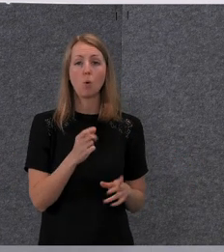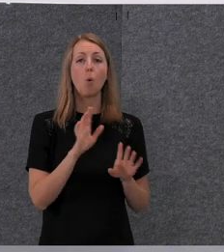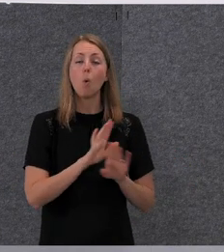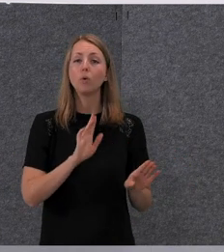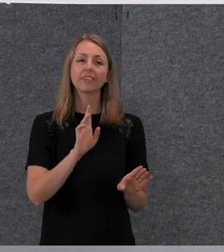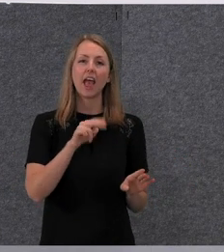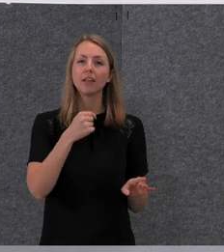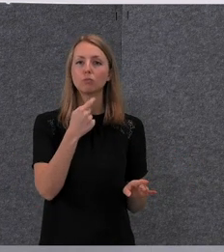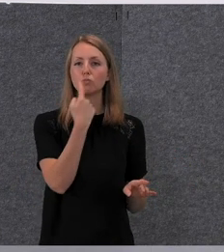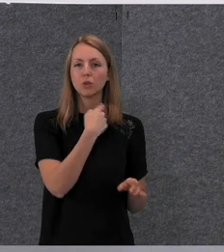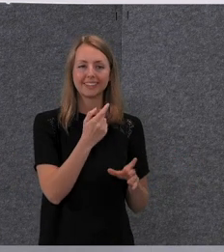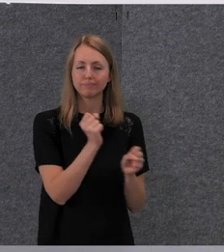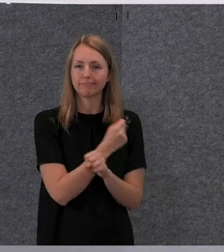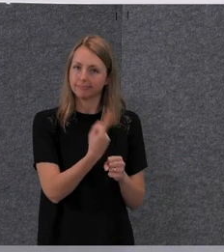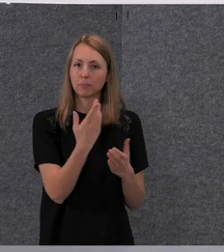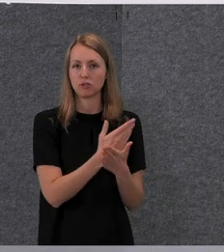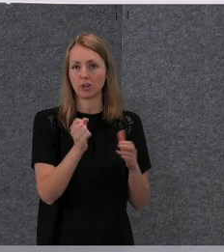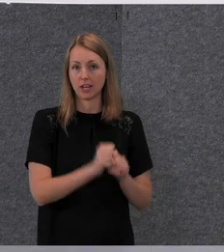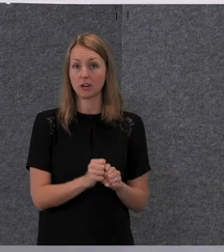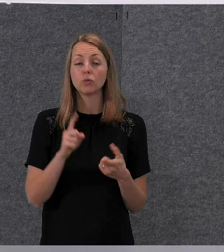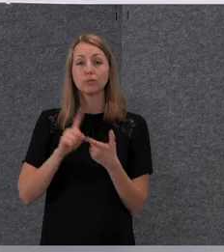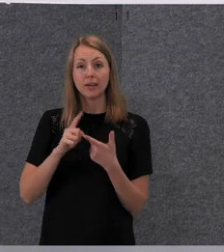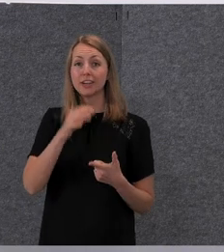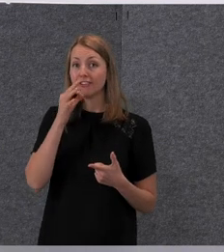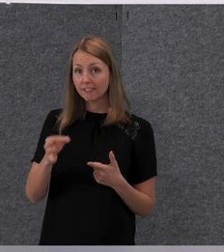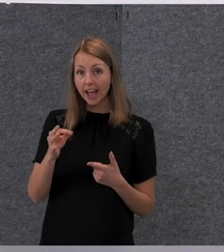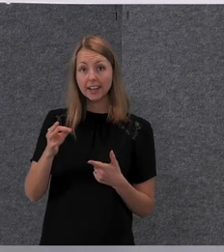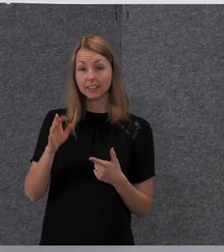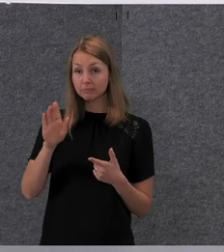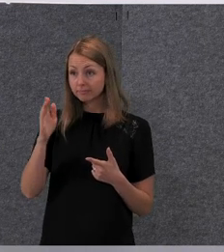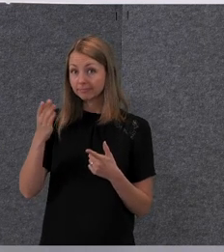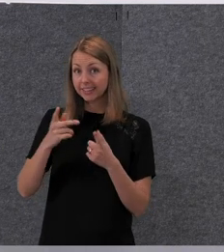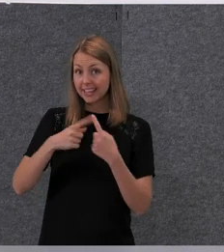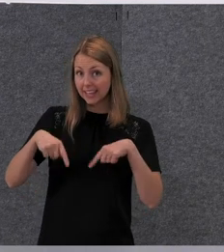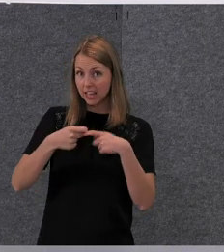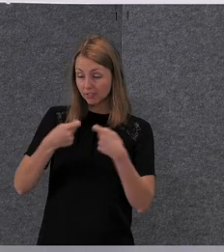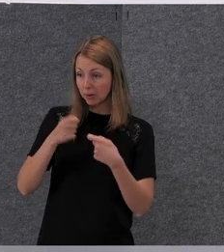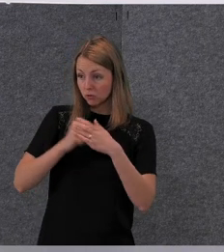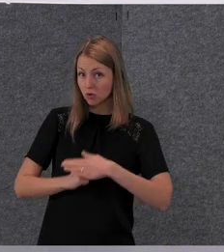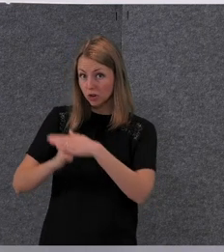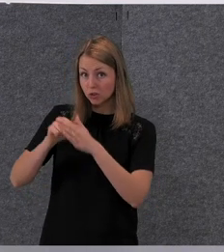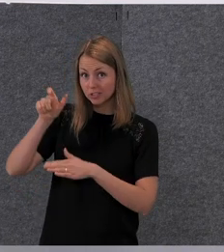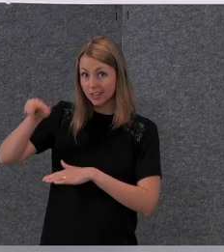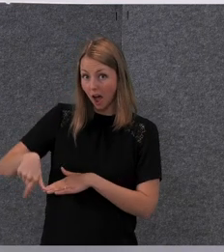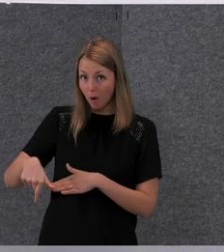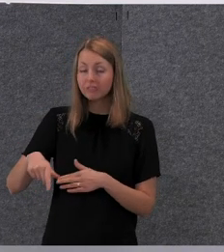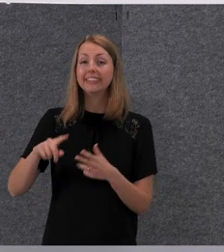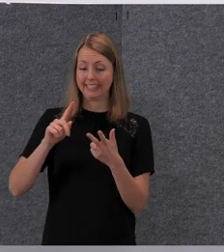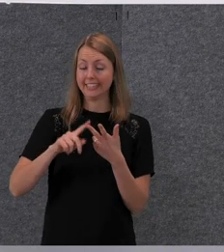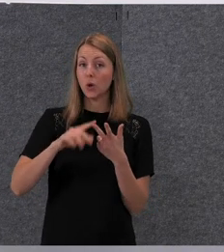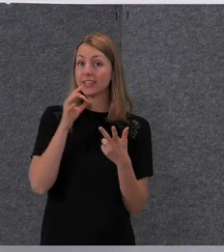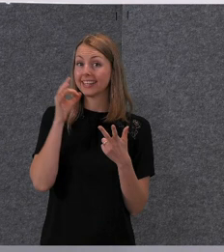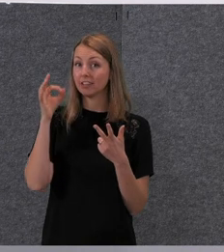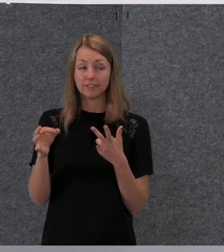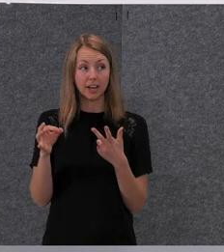Kühl. Lieber Michael, hast du die Unterstützung deines Kreisverbandes? Ich möchte noch hinzufügen, soeben ist eine 3.